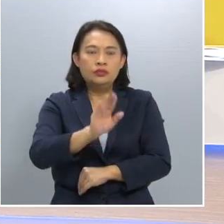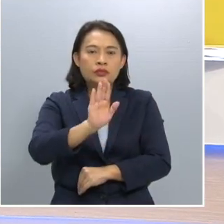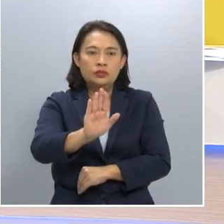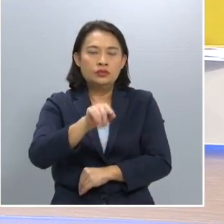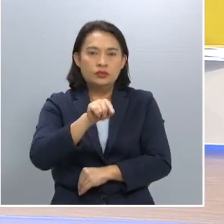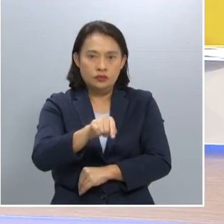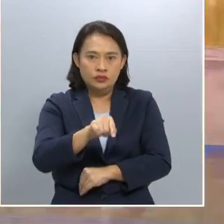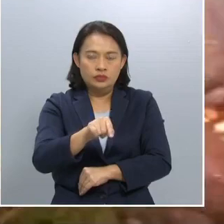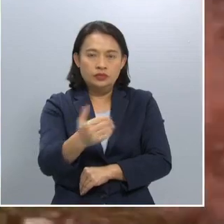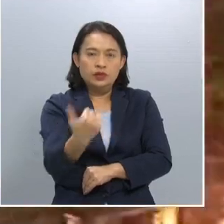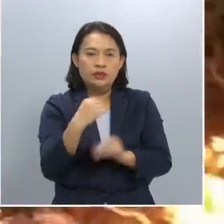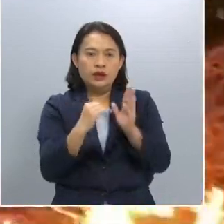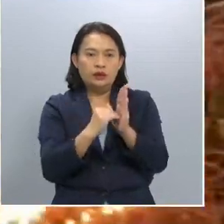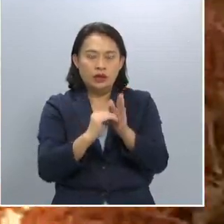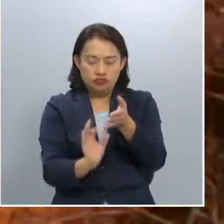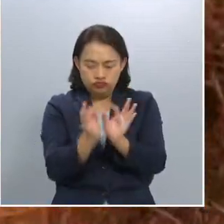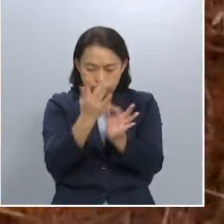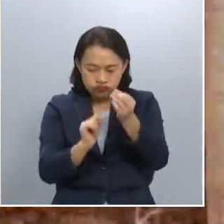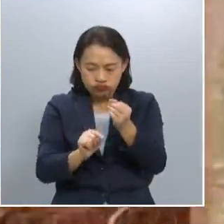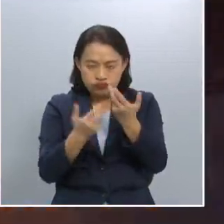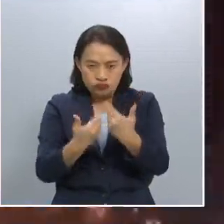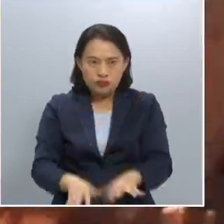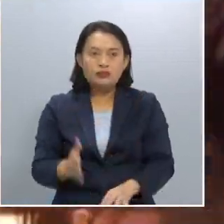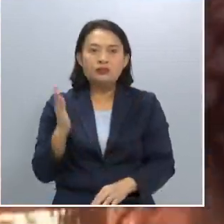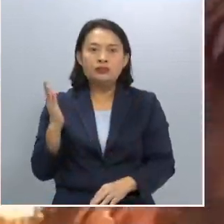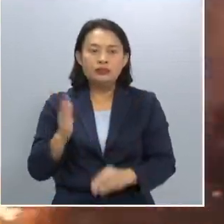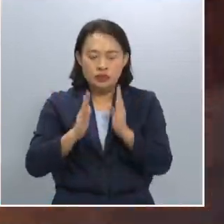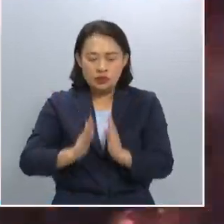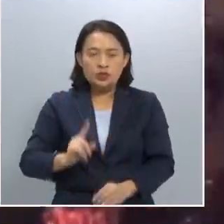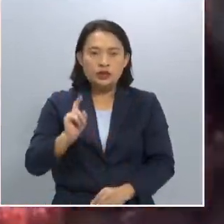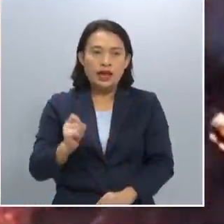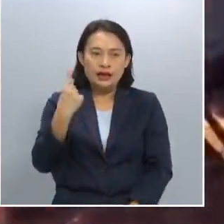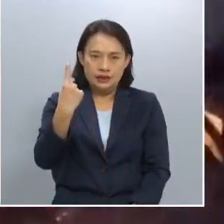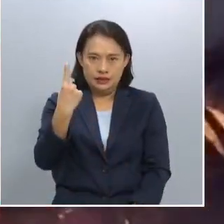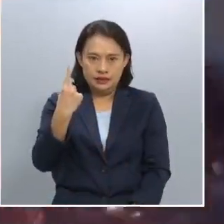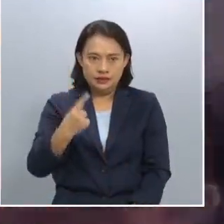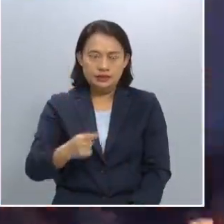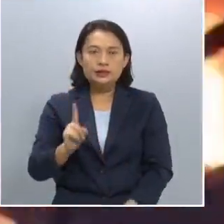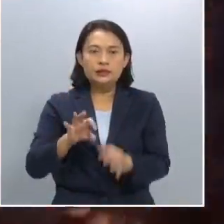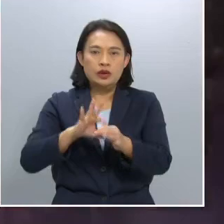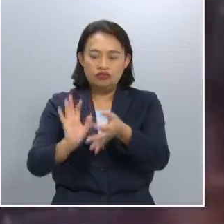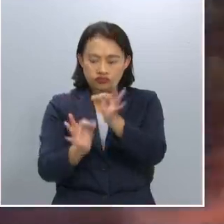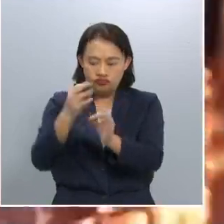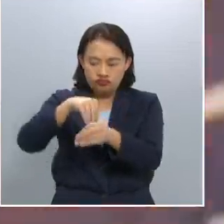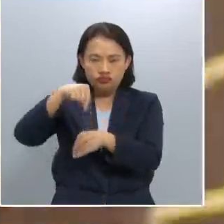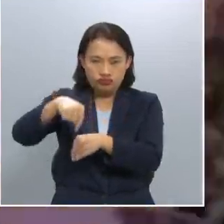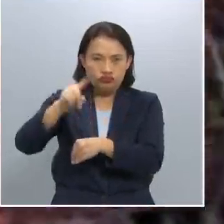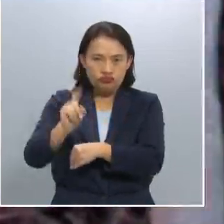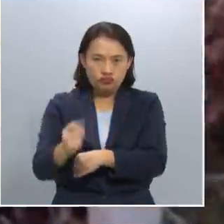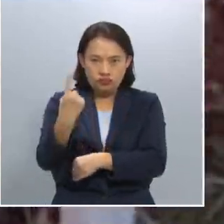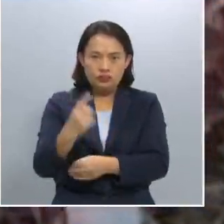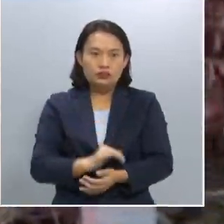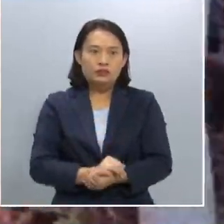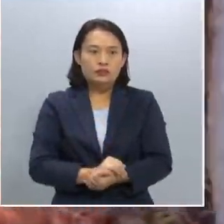ขาเข้ากรุงเทพไฟลุกท่วมแล้วเหตุการณ์นี้มีคนชีวิต1คนถูกไฟคอกอยู่ในรถท่านผู้ชมเป็น